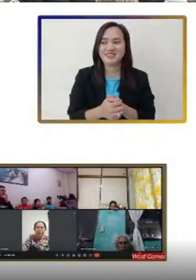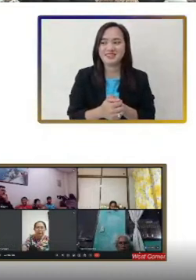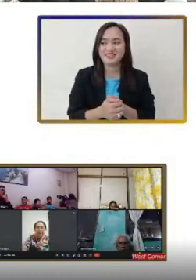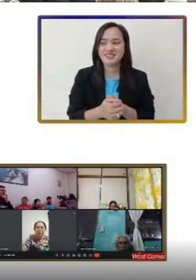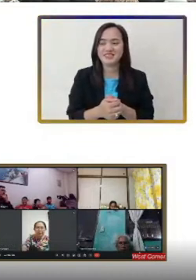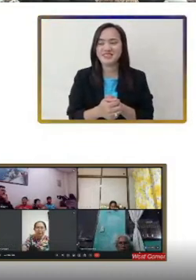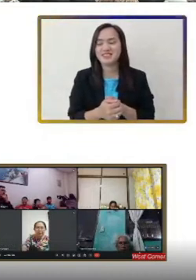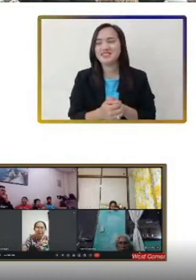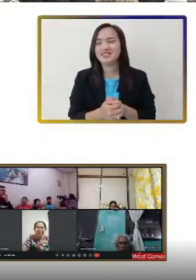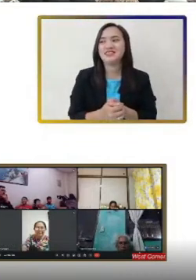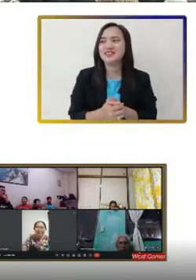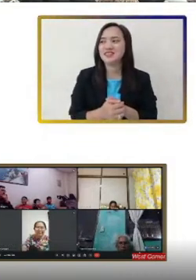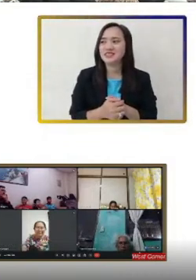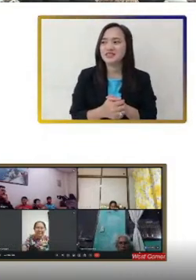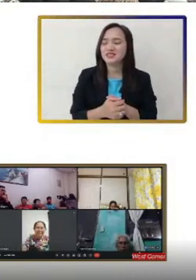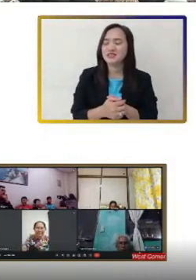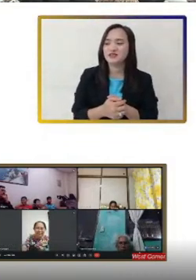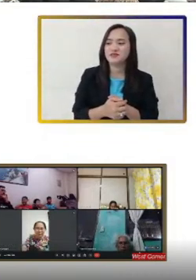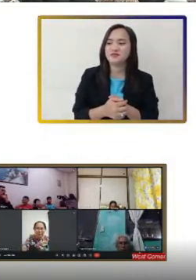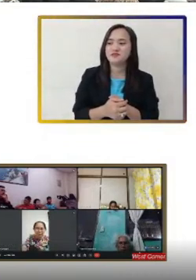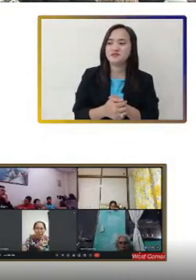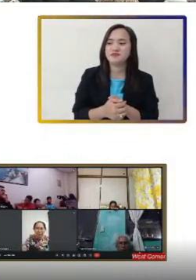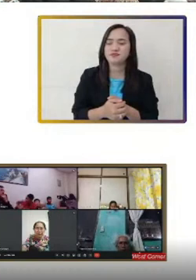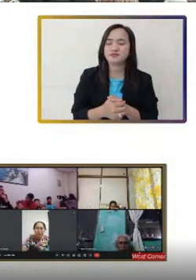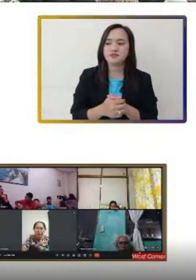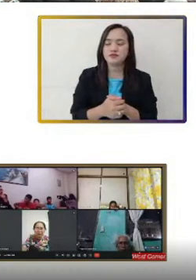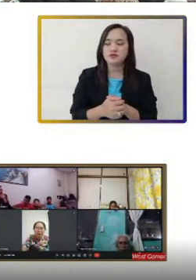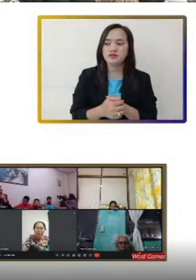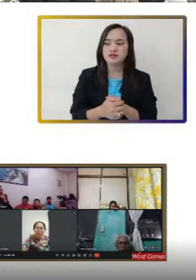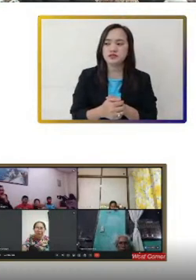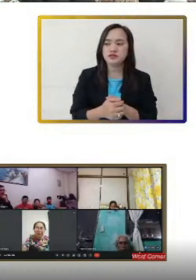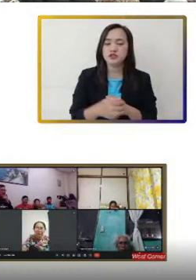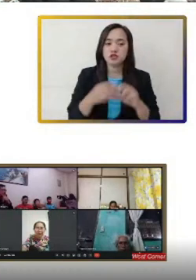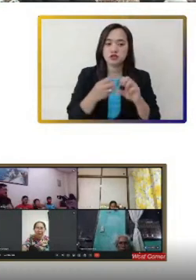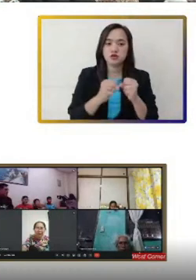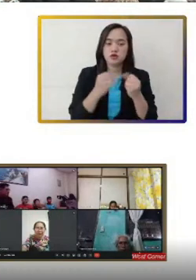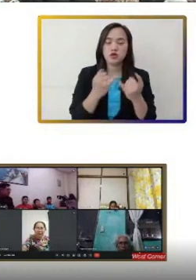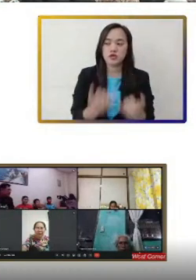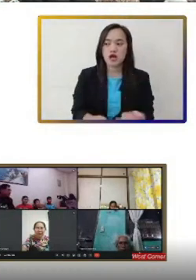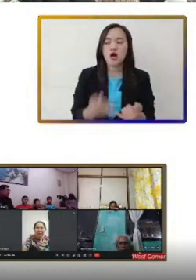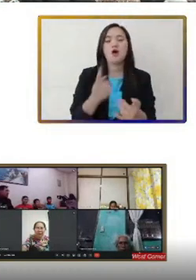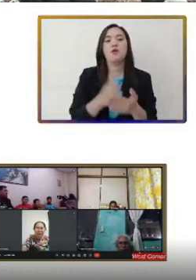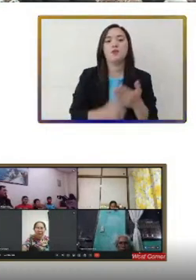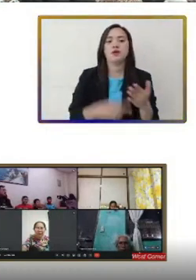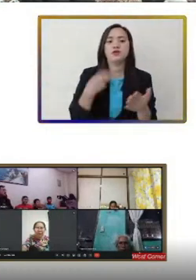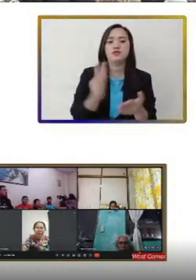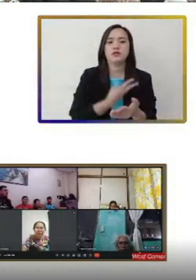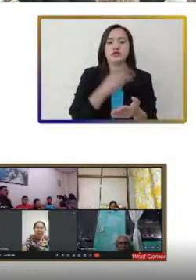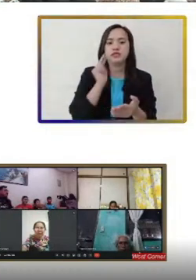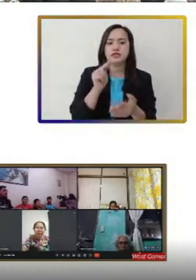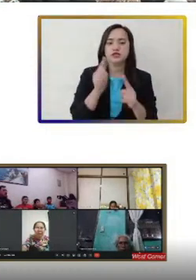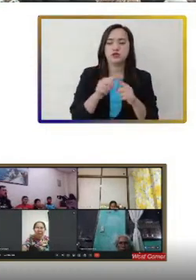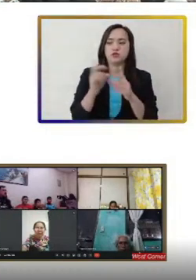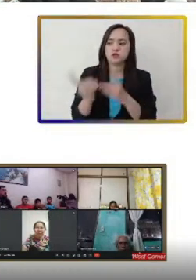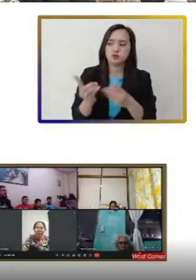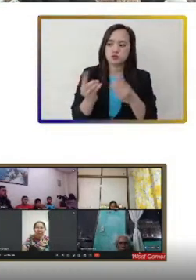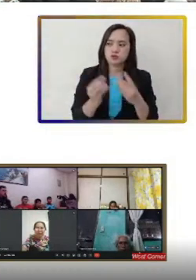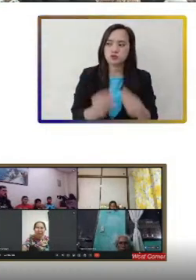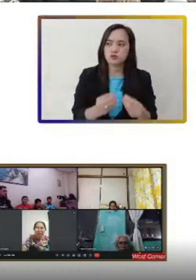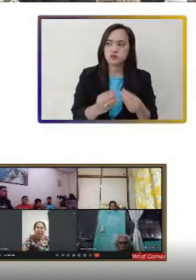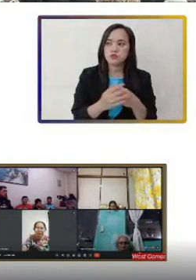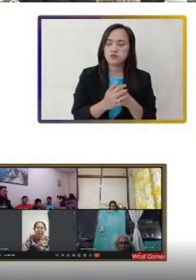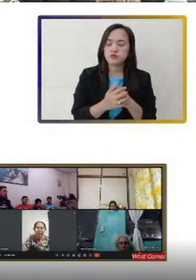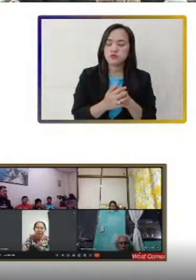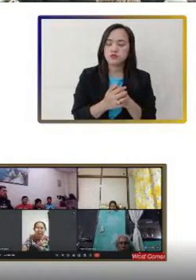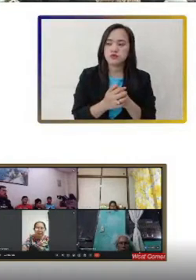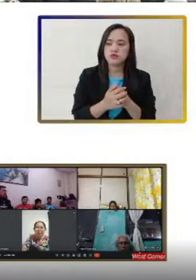Yeah. And so that is what we are going to do, mga kapatid. And I don't want you to miss that. Pag nakarinig kayo, pag